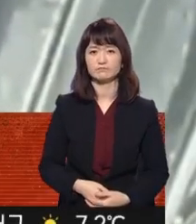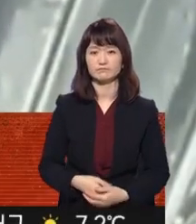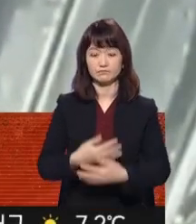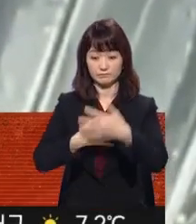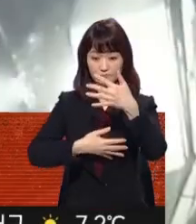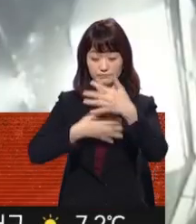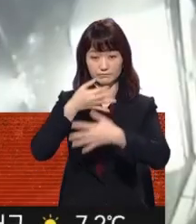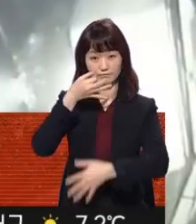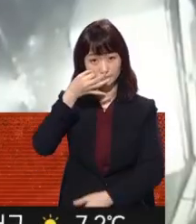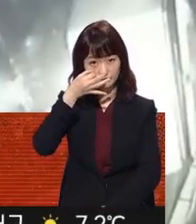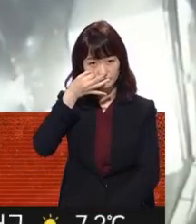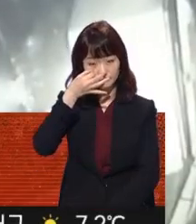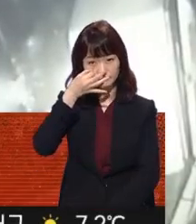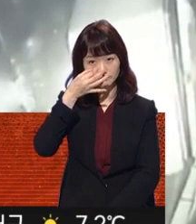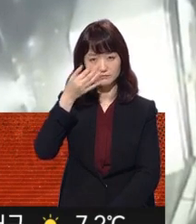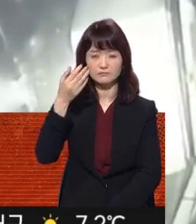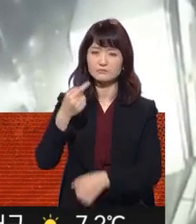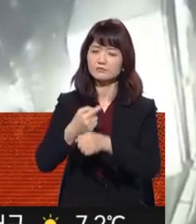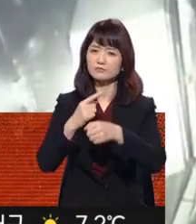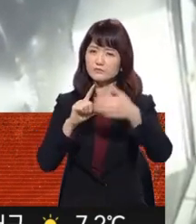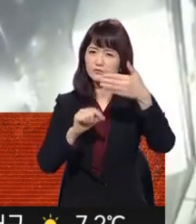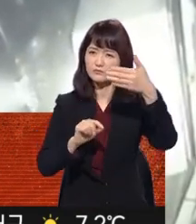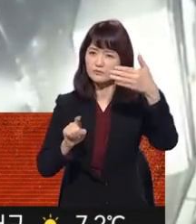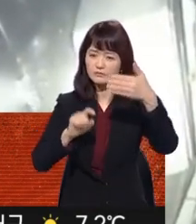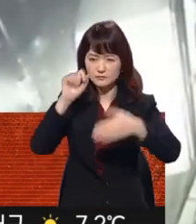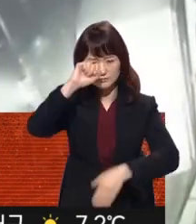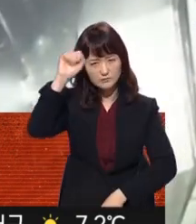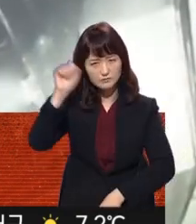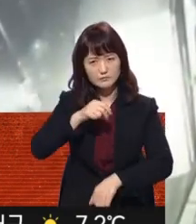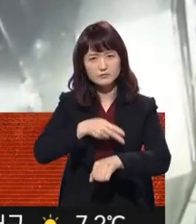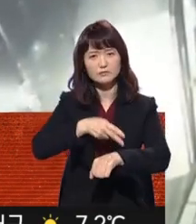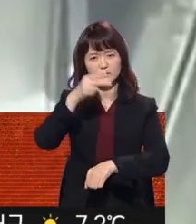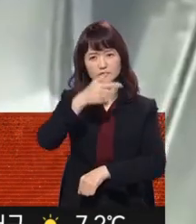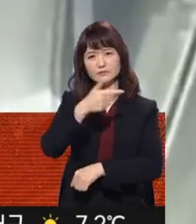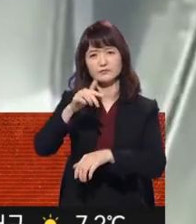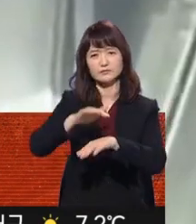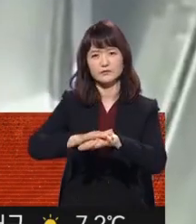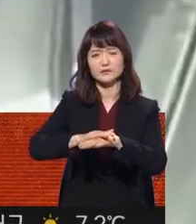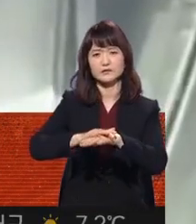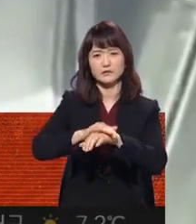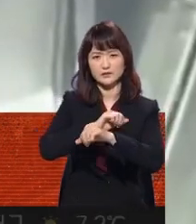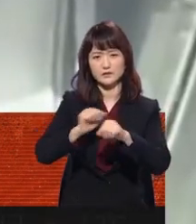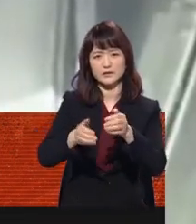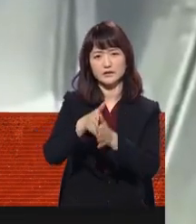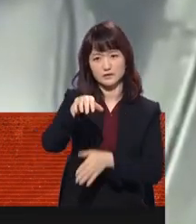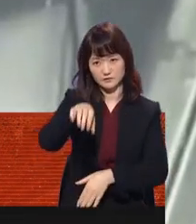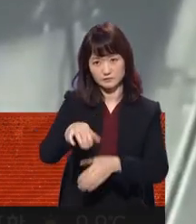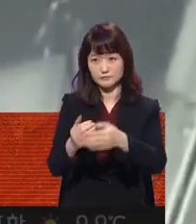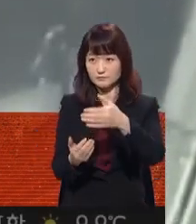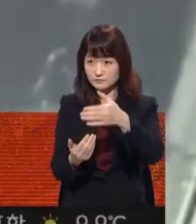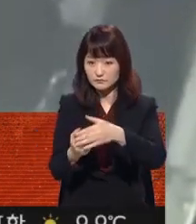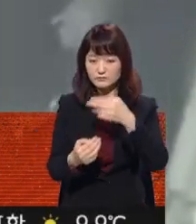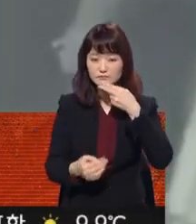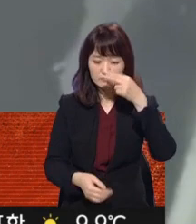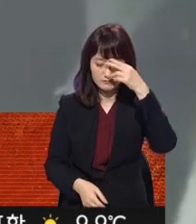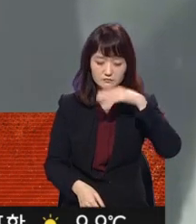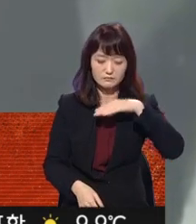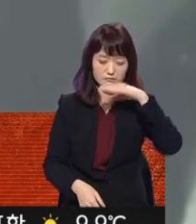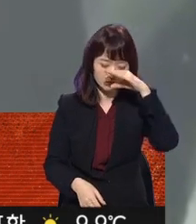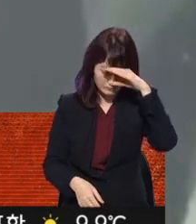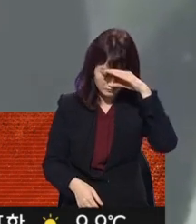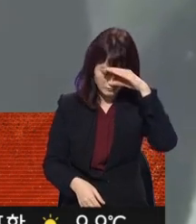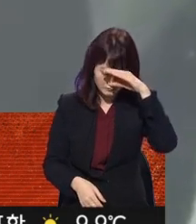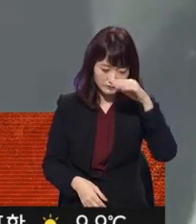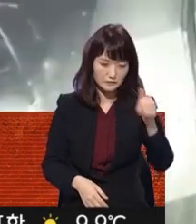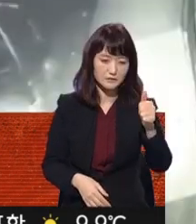영상을 또 보고 있잖아요 지난해 9월 10일에 새벽 2시쯤에 대전광역시에서 있었 일인데 취객이 지금 전화하다가 아마